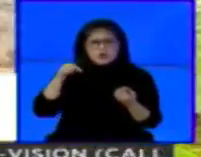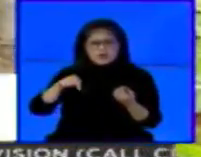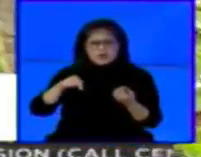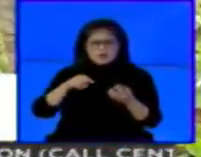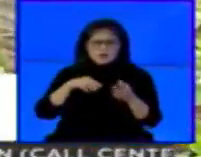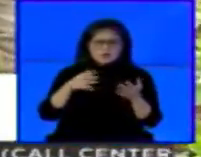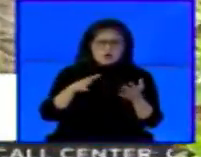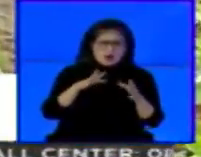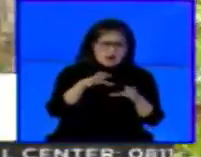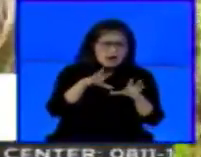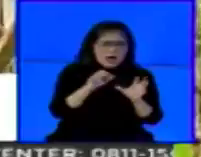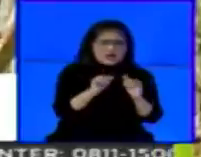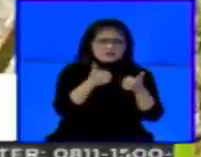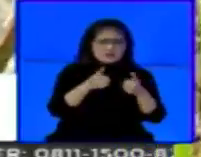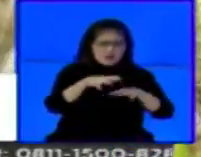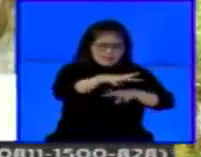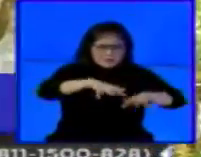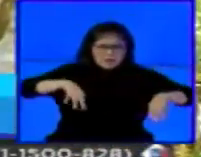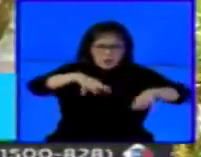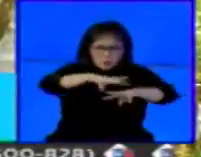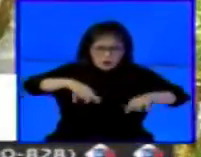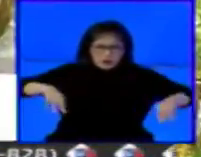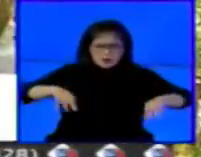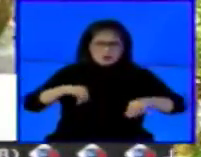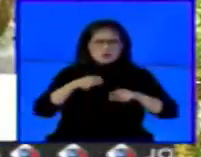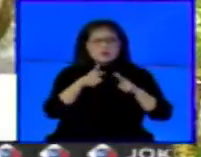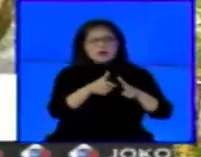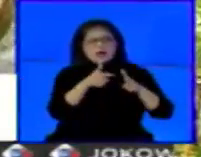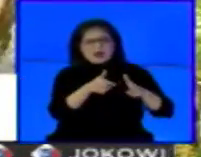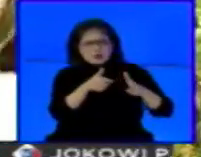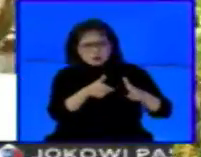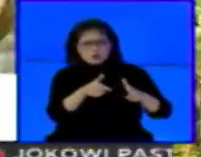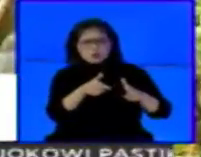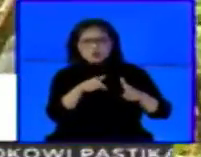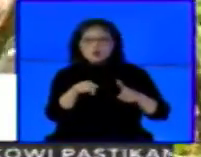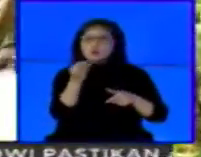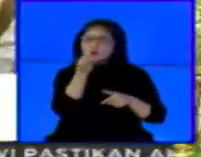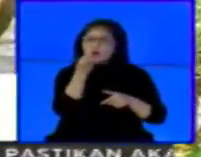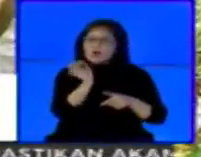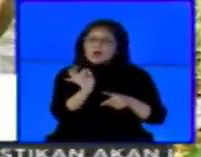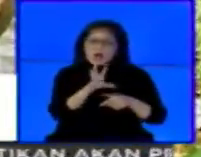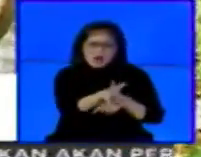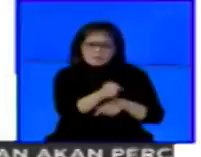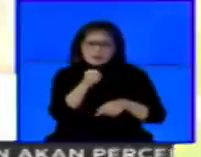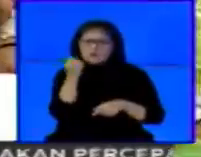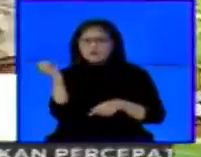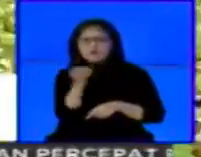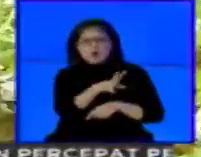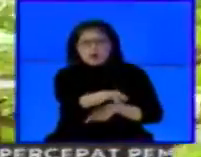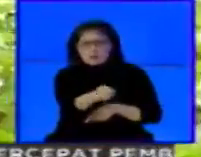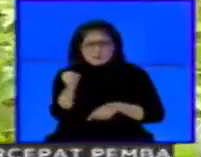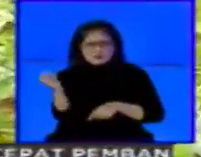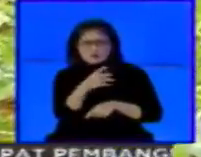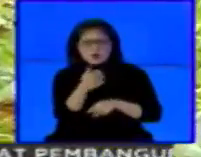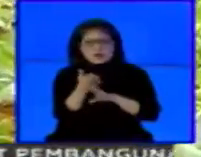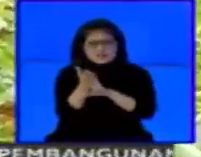apa. Cukup mengganggu nggak, Pak? Cukup mengganggu, Pak. Kadang-kadang nggak dimakan, diambil, dibuang. Kadang-kadang ada yang dimakan, mengganggu. Sebelumnya dikenal